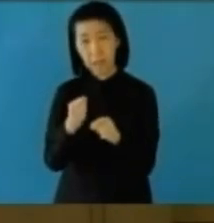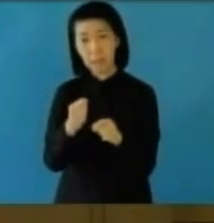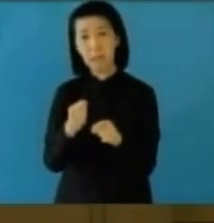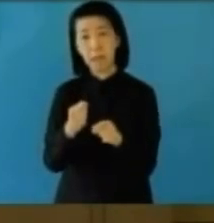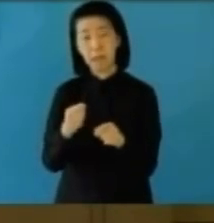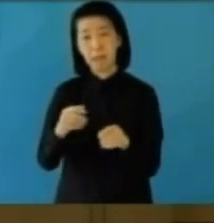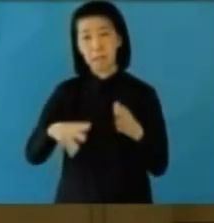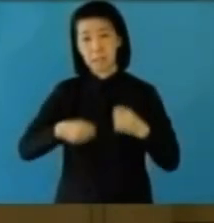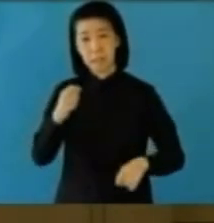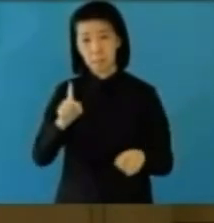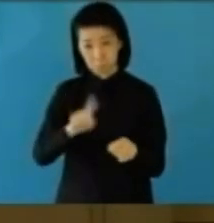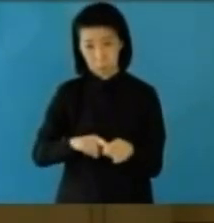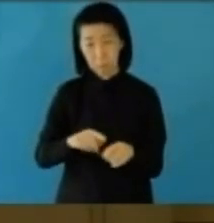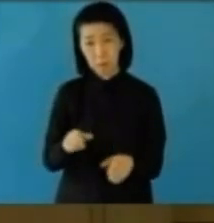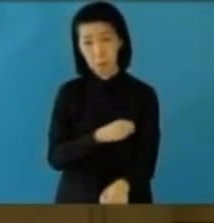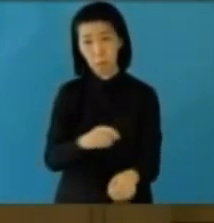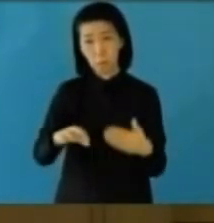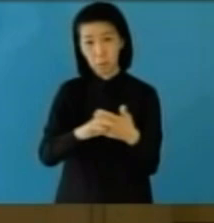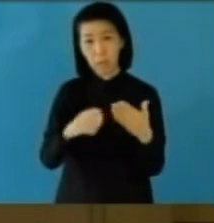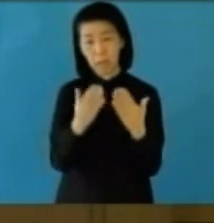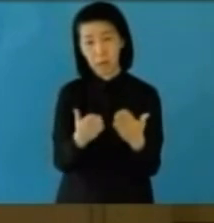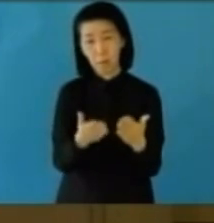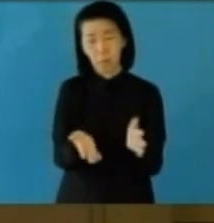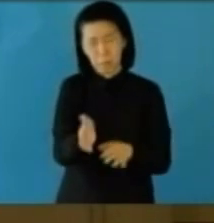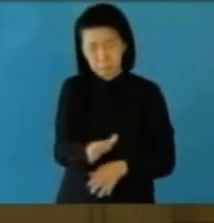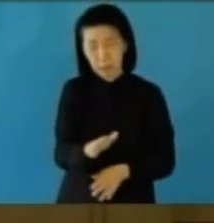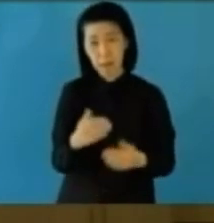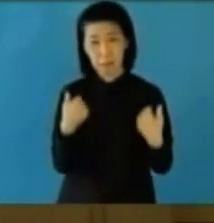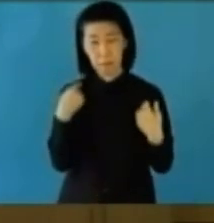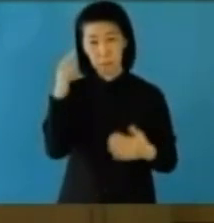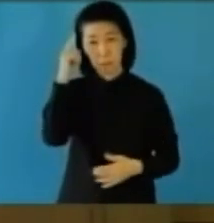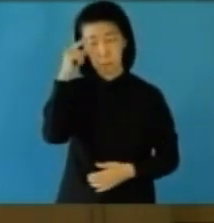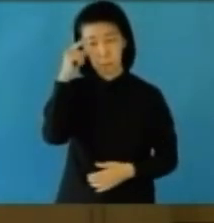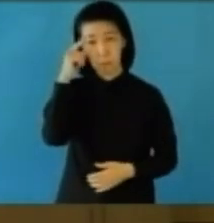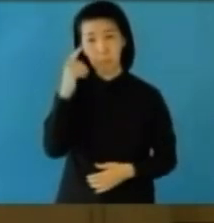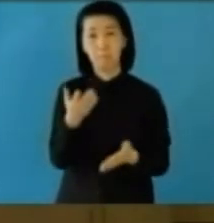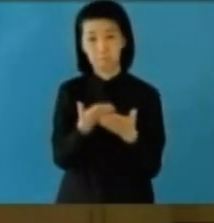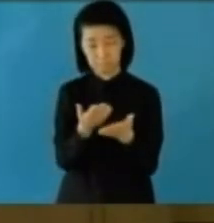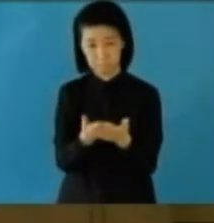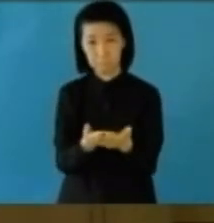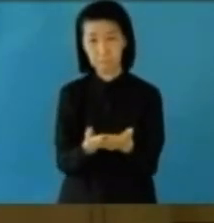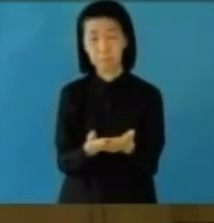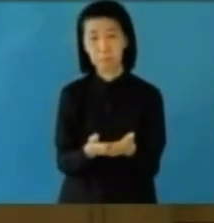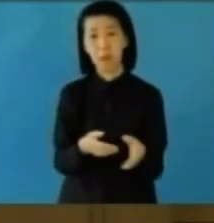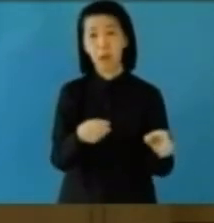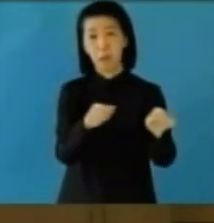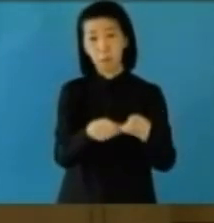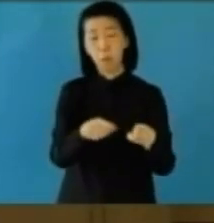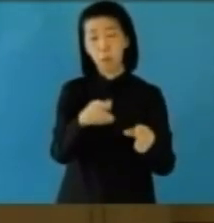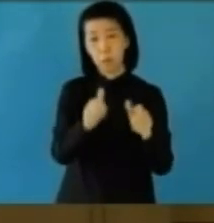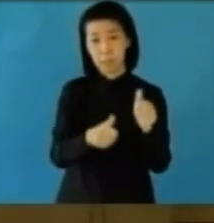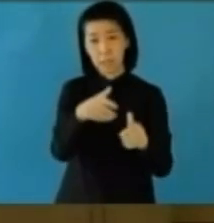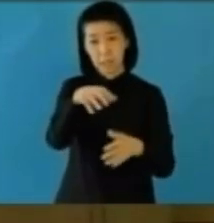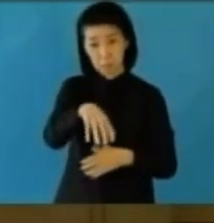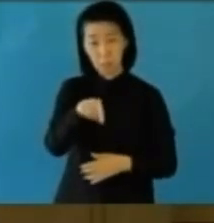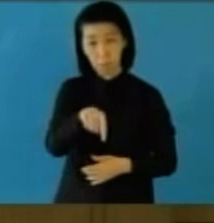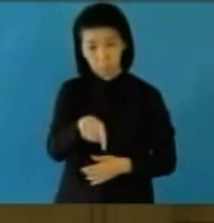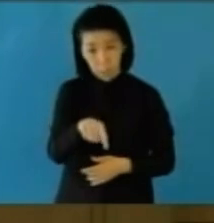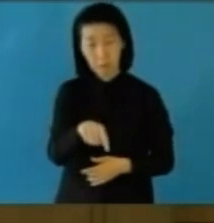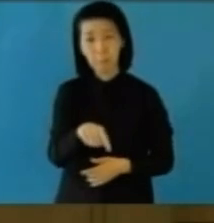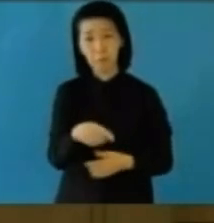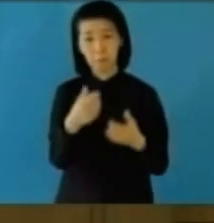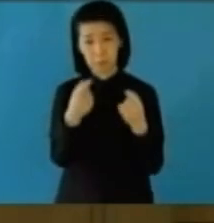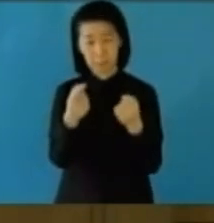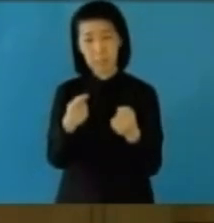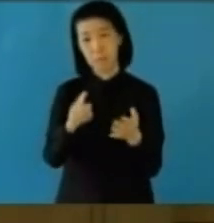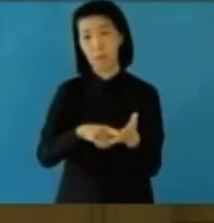ますことを、改めて要望させていただきます。農業試験場としてはですね、しっかりと、まあ、動かなかったものが、ようやく動いた感じがしますんで、着実に進めていただきたいと